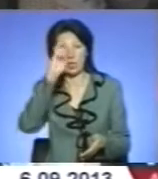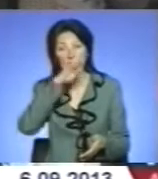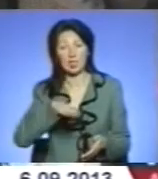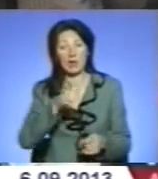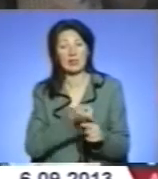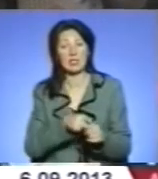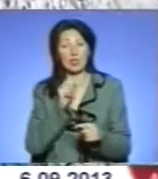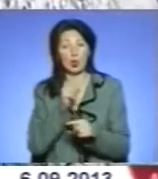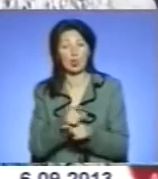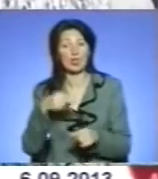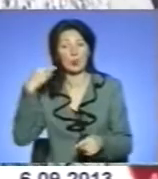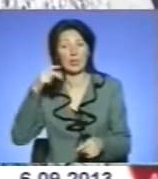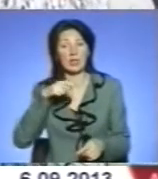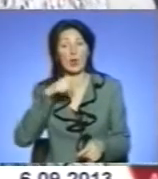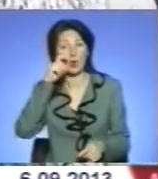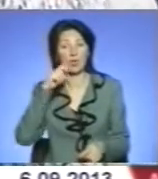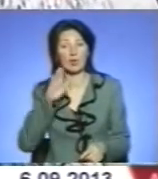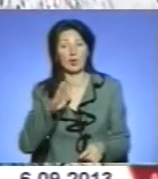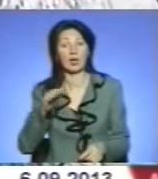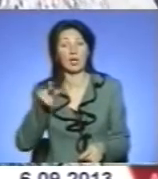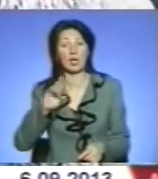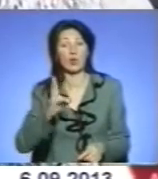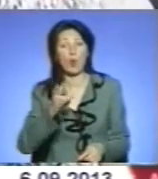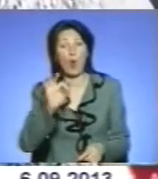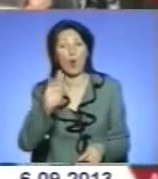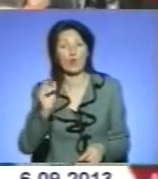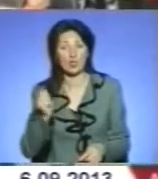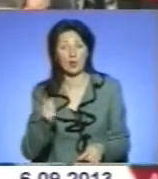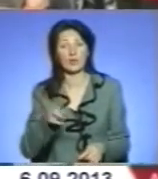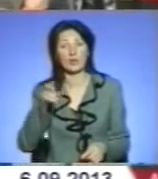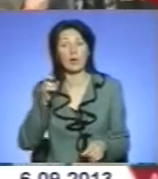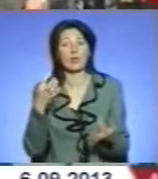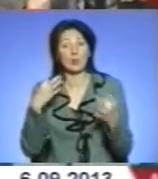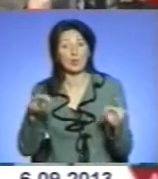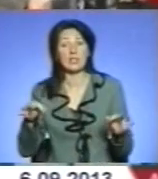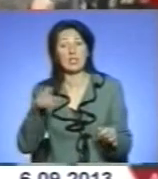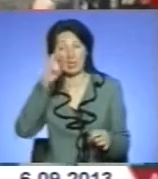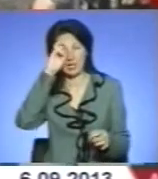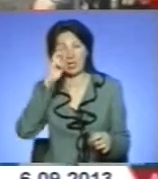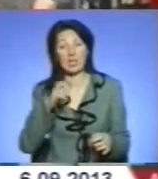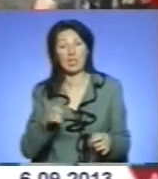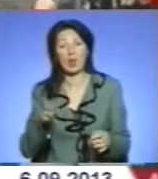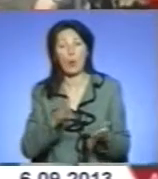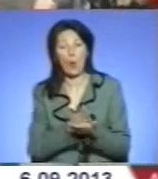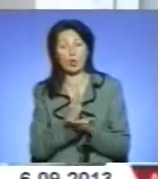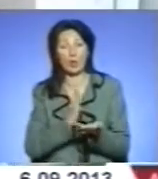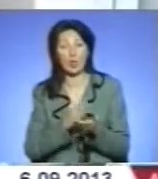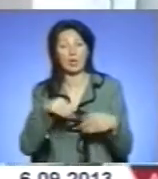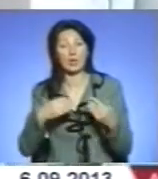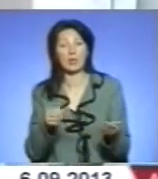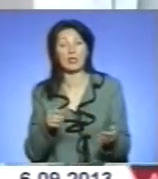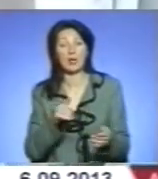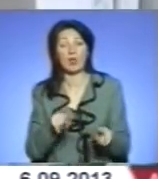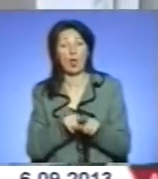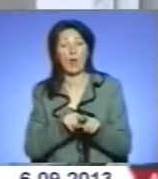доручення президента України Віктора Януковича. Адже в демократичній країні послуги мають надавати за принципом єдиного вікна. Відкриття таких